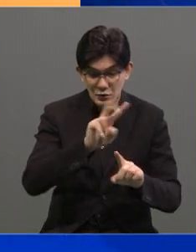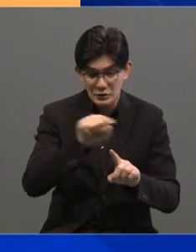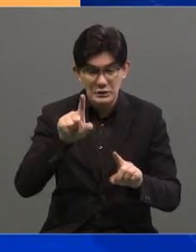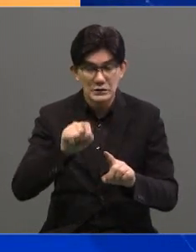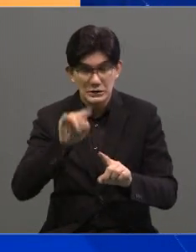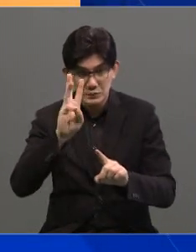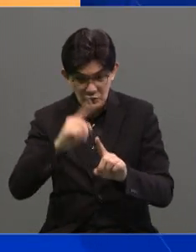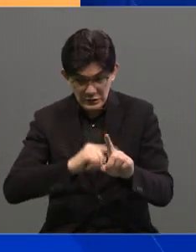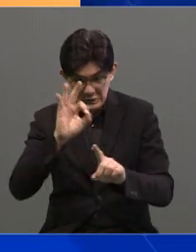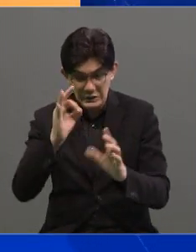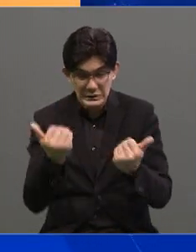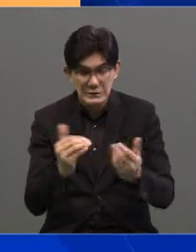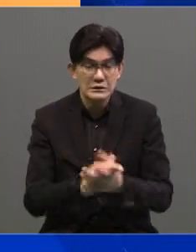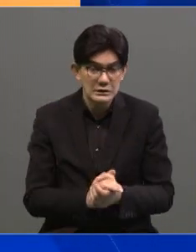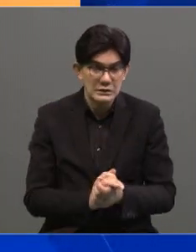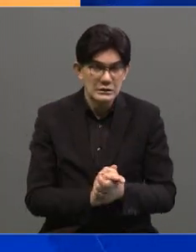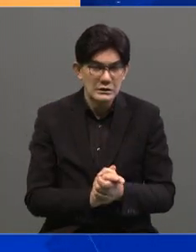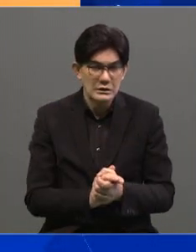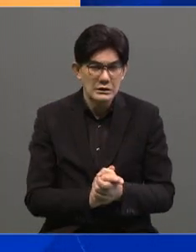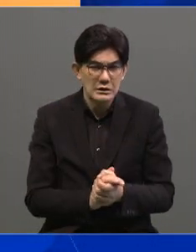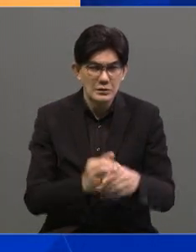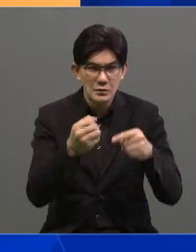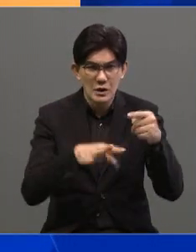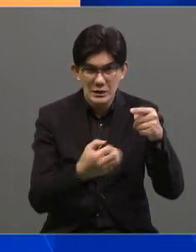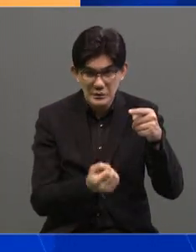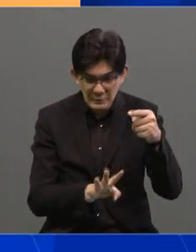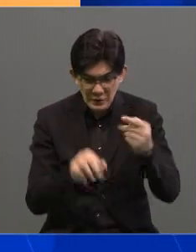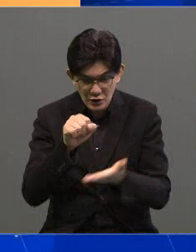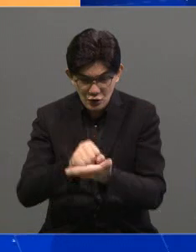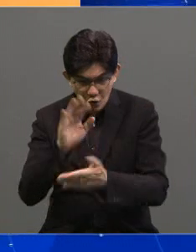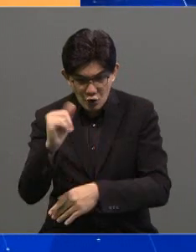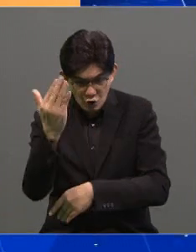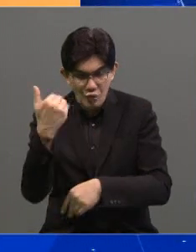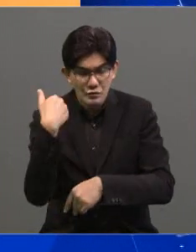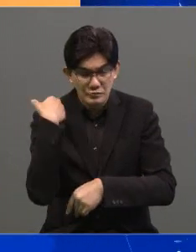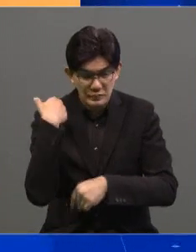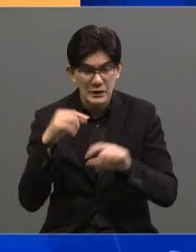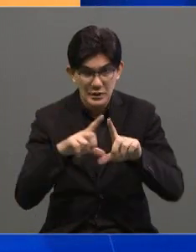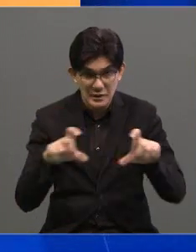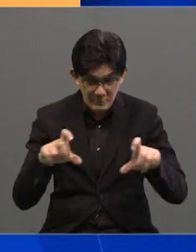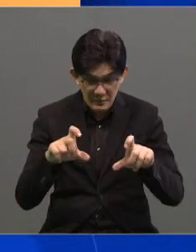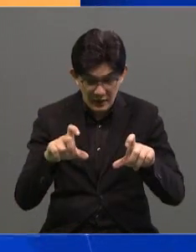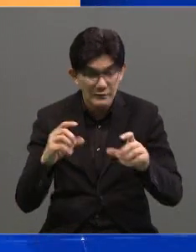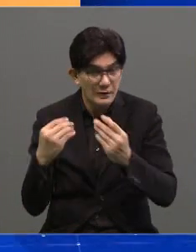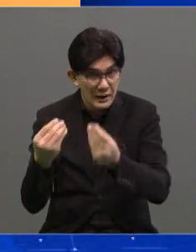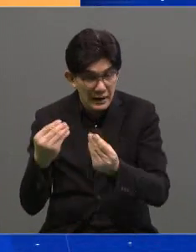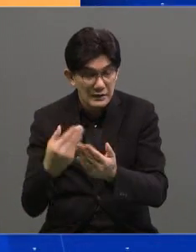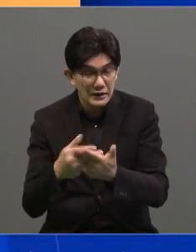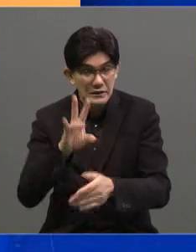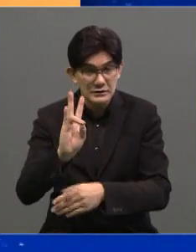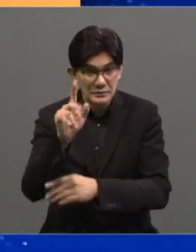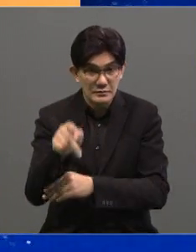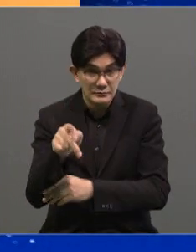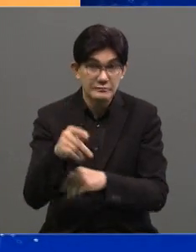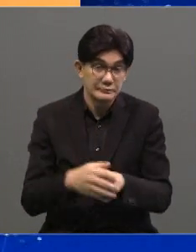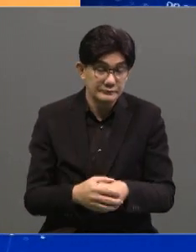ถึง26กันยายนนี้โดย14รายแรกที่จองซื้อภายในงานนะคะก็จะรับบัตรกำนันแทนเงินสดไปเลยค่ะ 7,000 บา